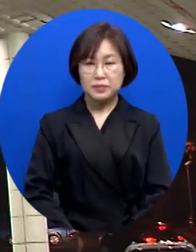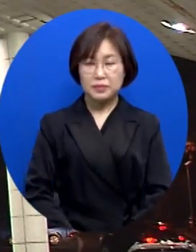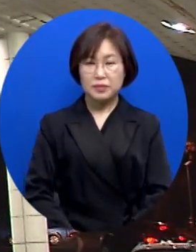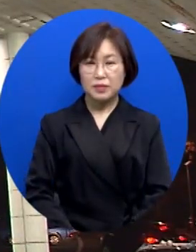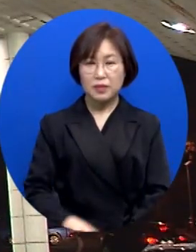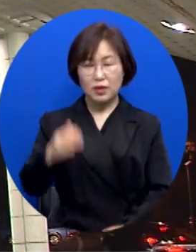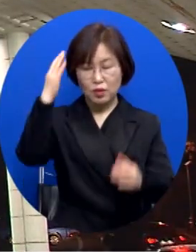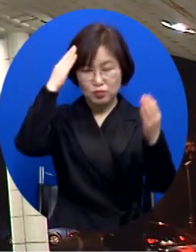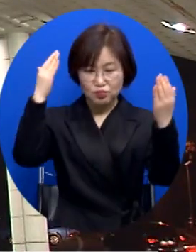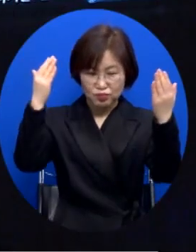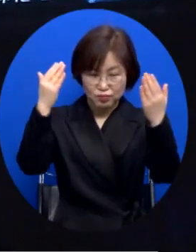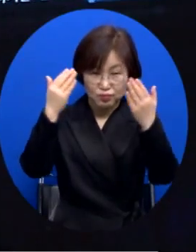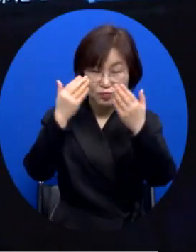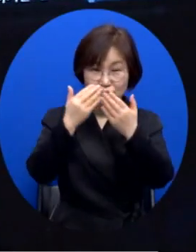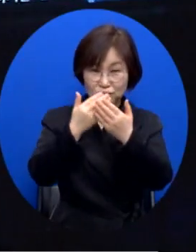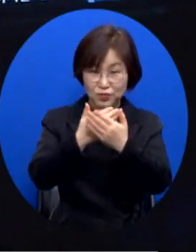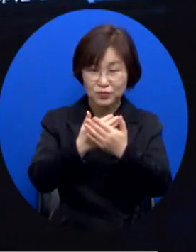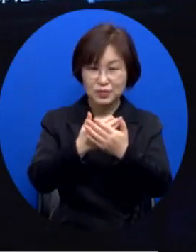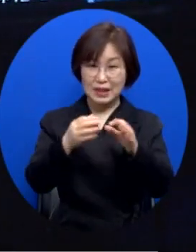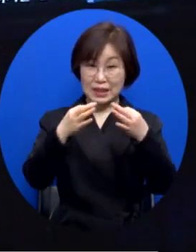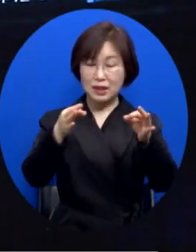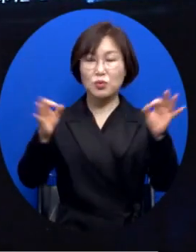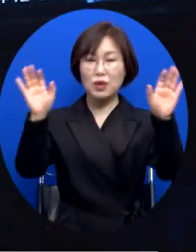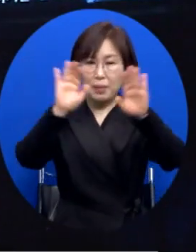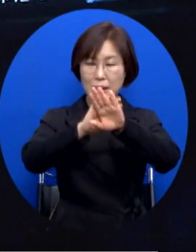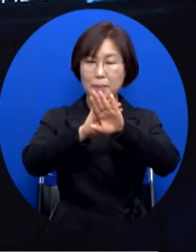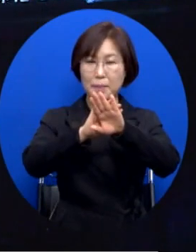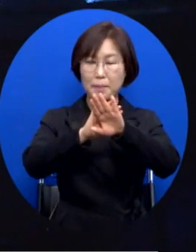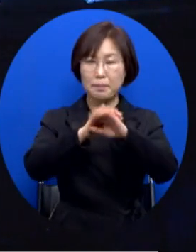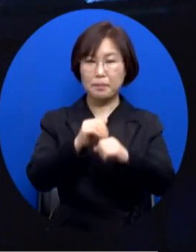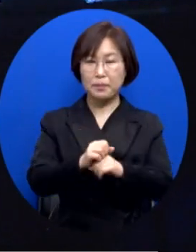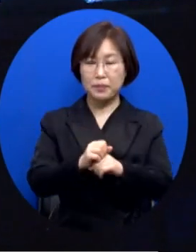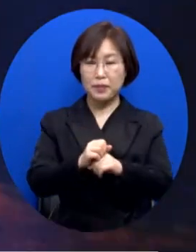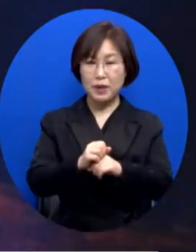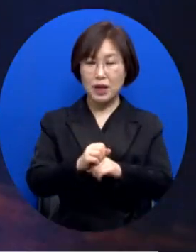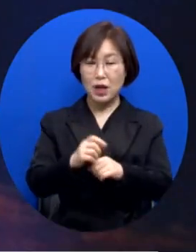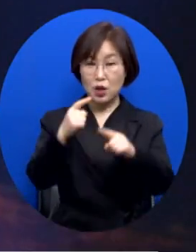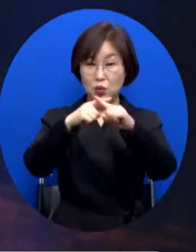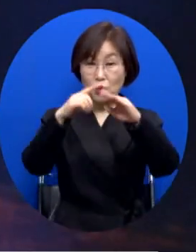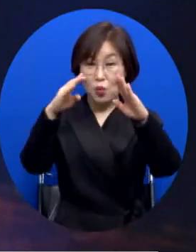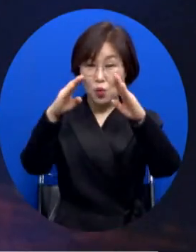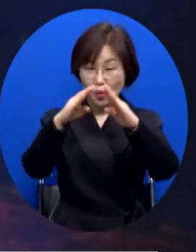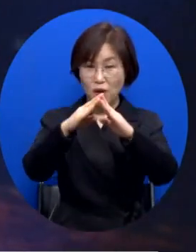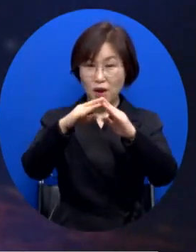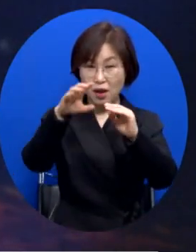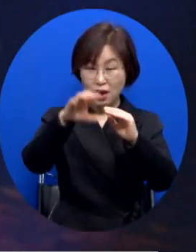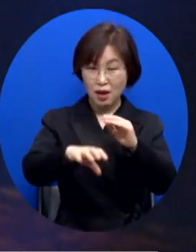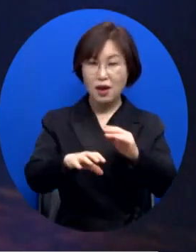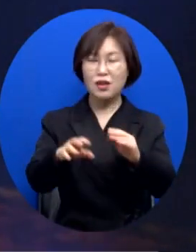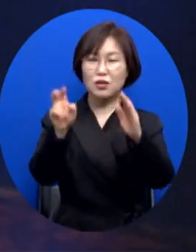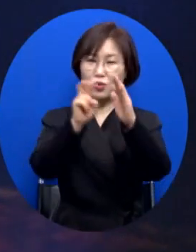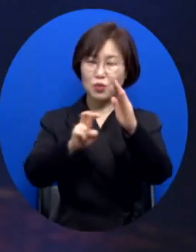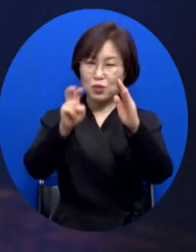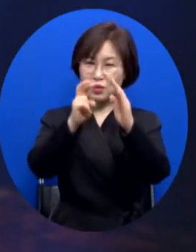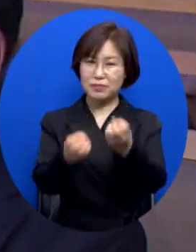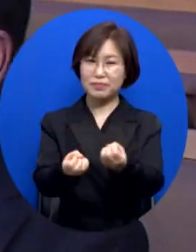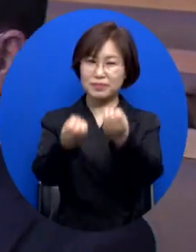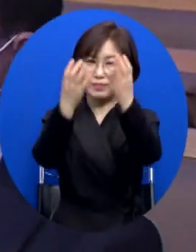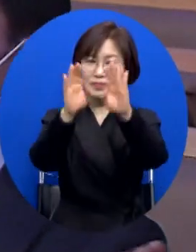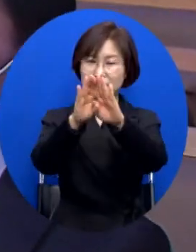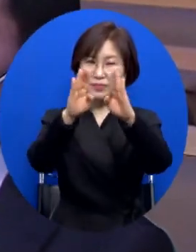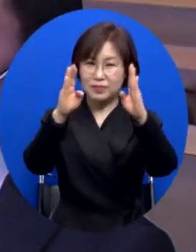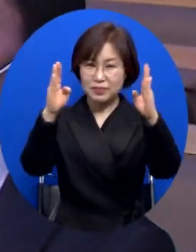짙은 어둠이 내려앉은 금요일 저녁, 대성전이 웅장한 콘서트홀로 바뀌었습니다.